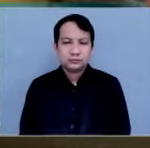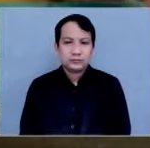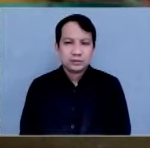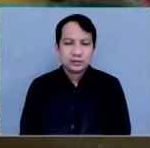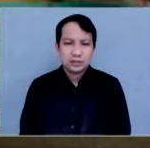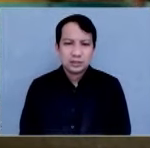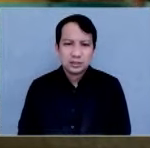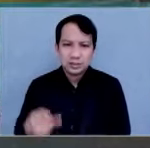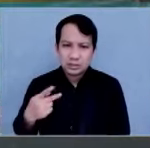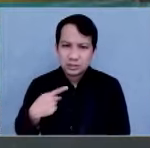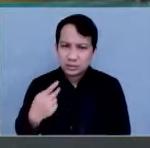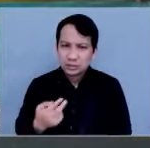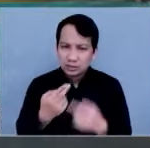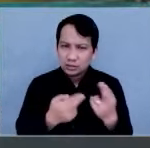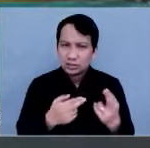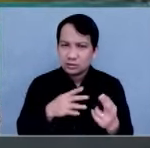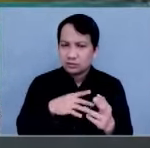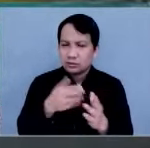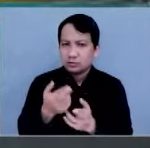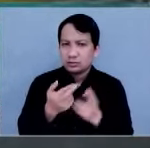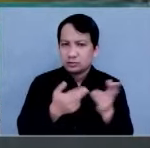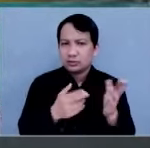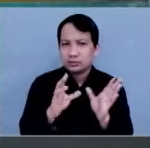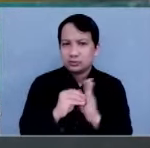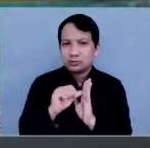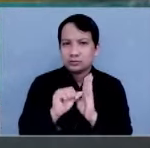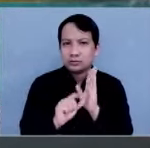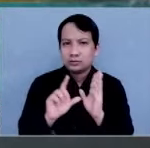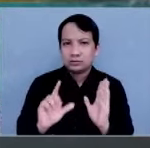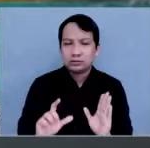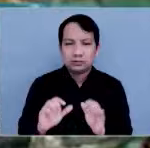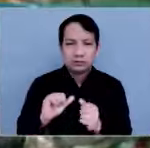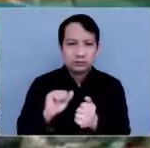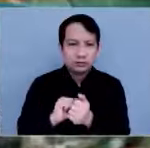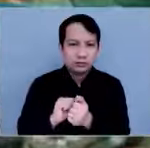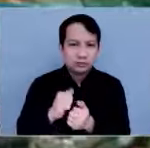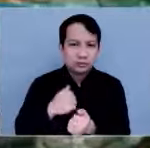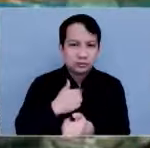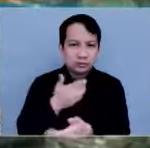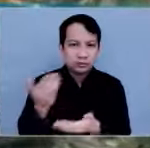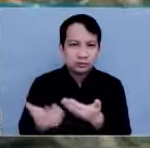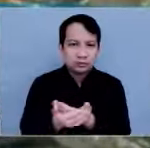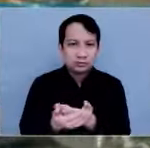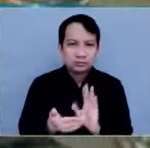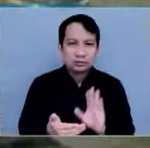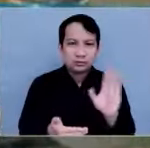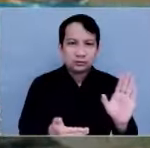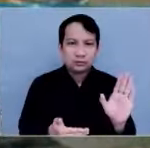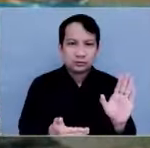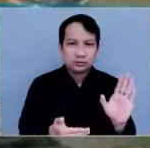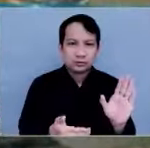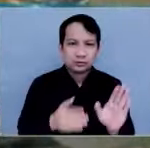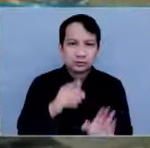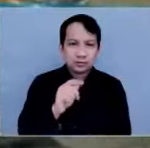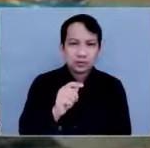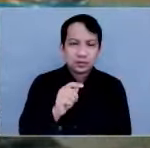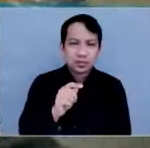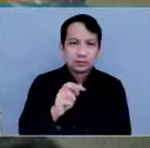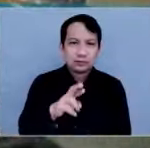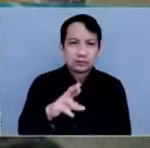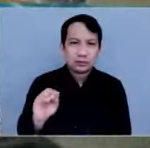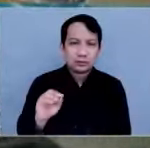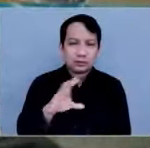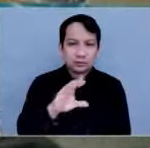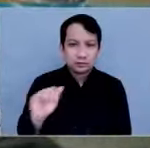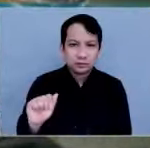yung remedies niya na na-avail ng kanyang lawyers. Like for example, ako, nag-file ako ng petition for certiorari sa Court of